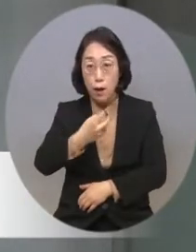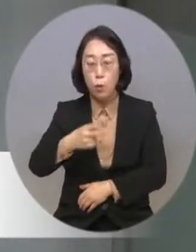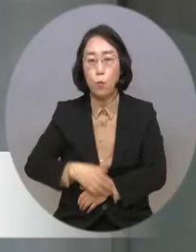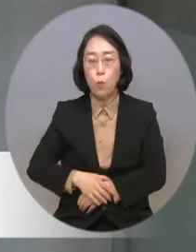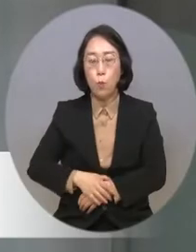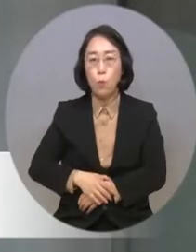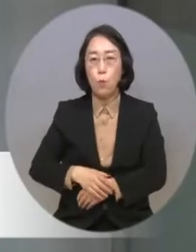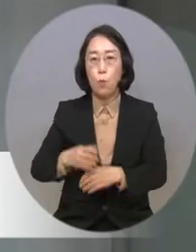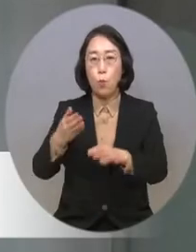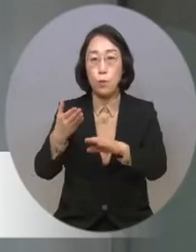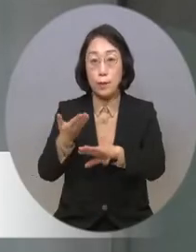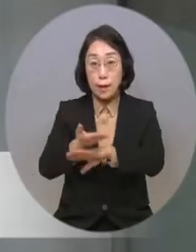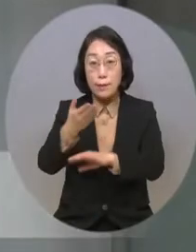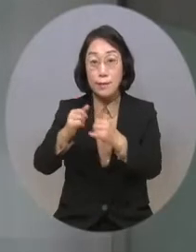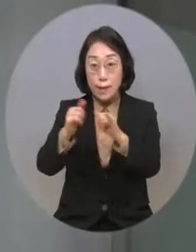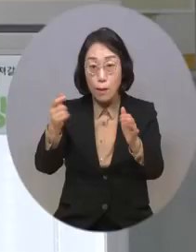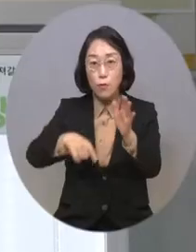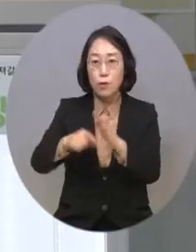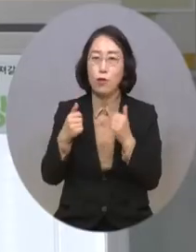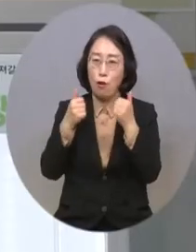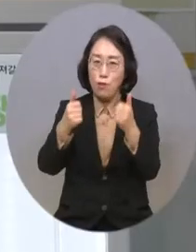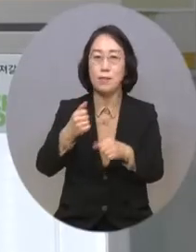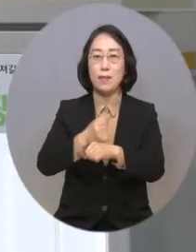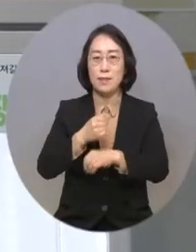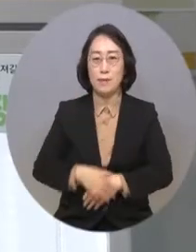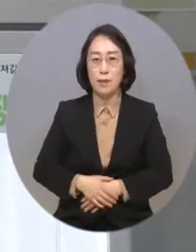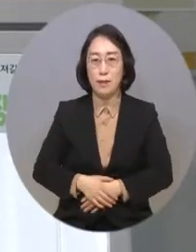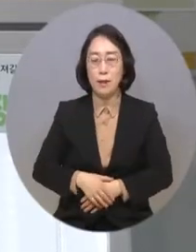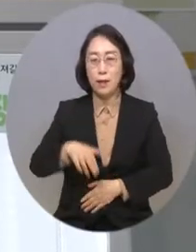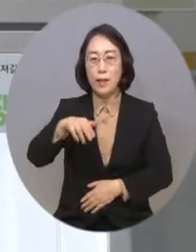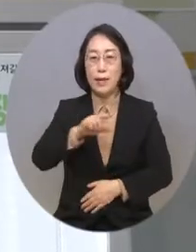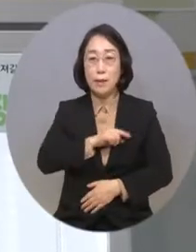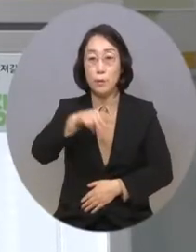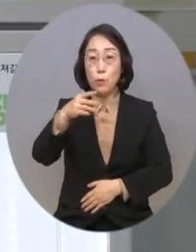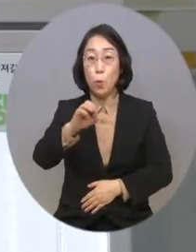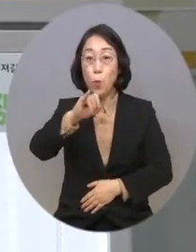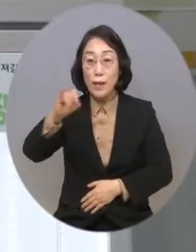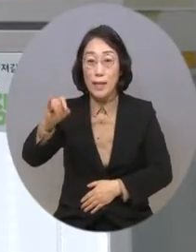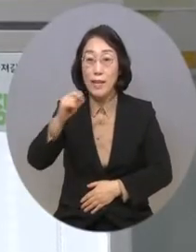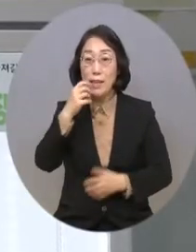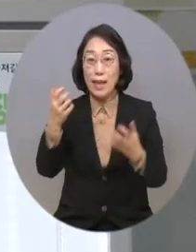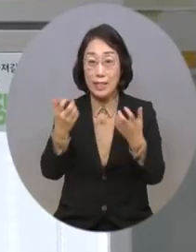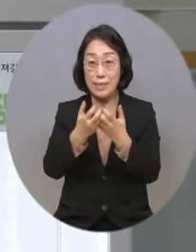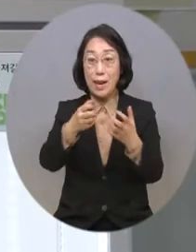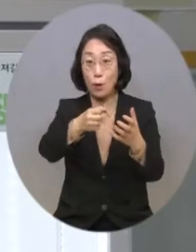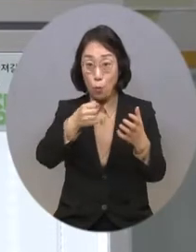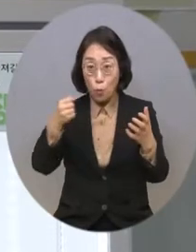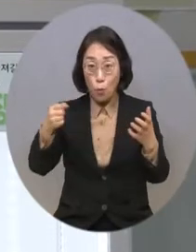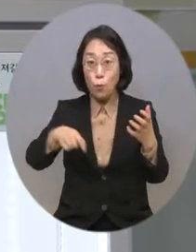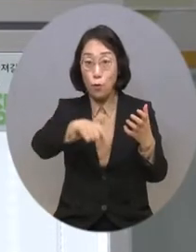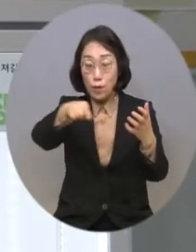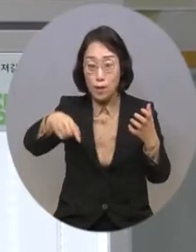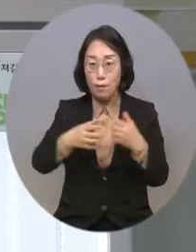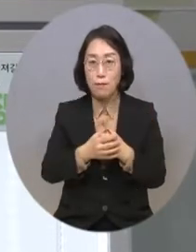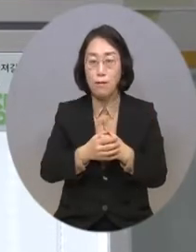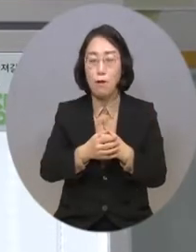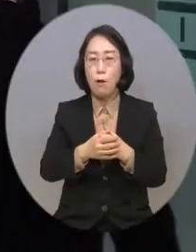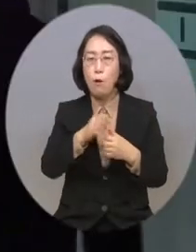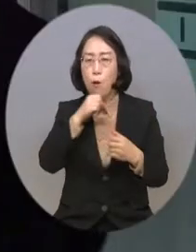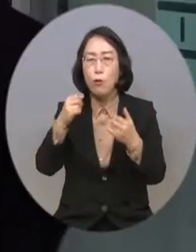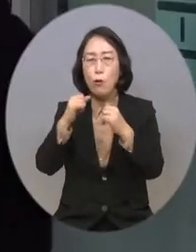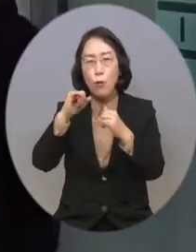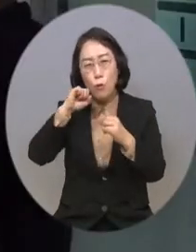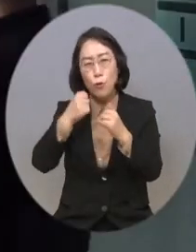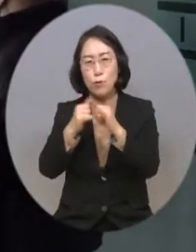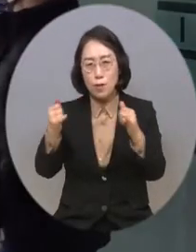지역 주민들을 위해서 열심히 하겠습니다. 송이 냉장고라 명명된 공유 냉장고는 어려운 이웃을 위해